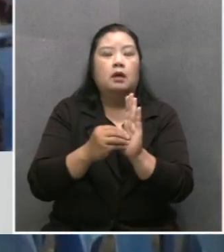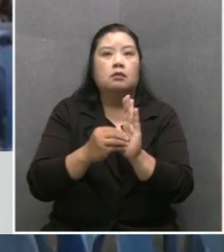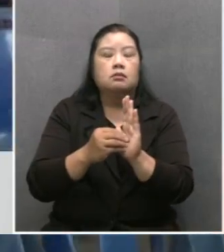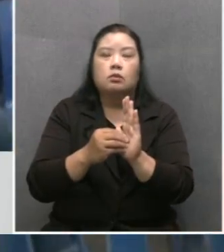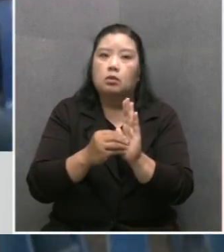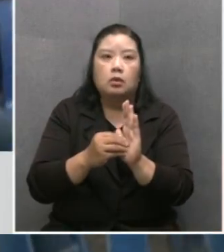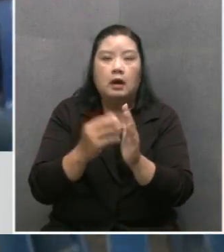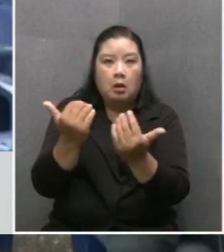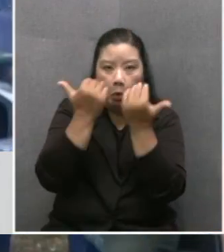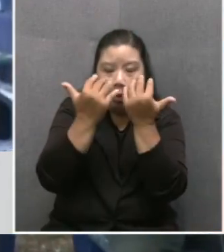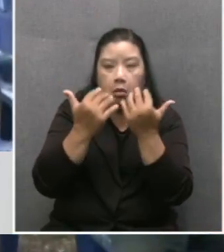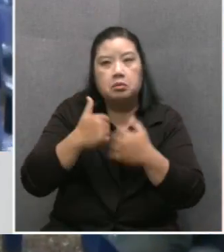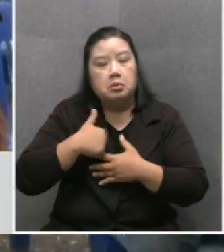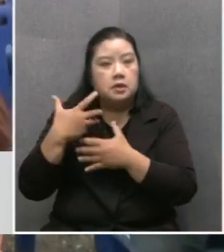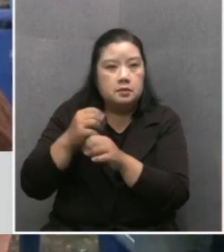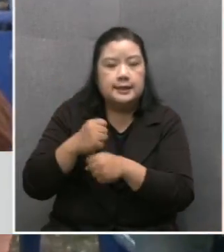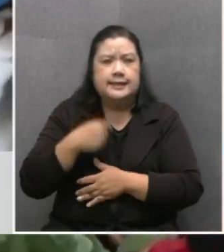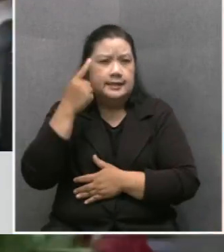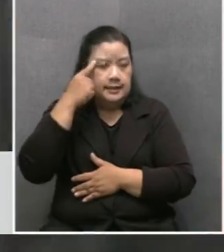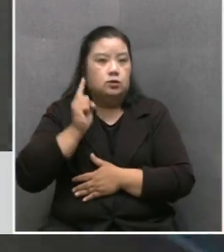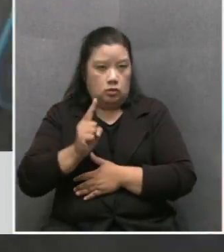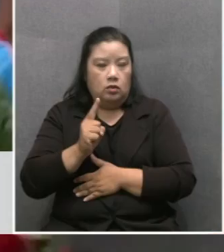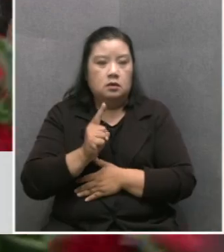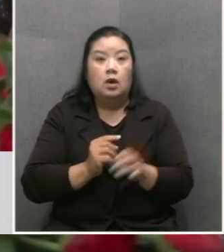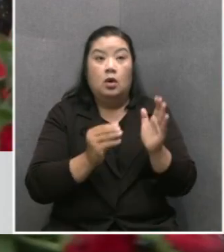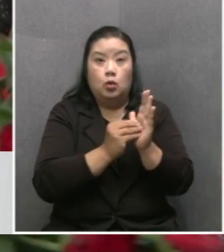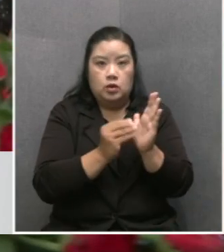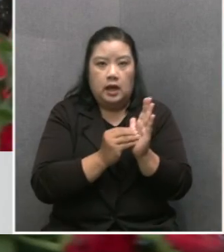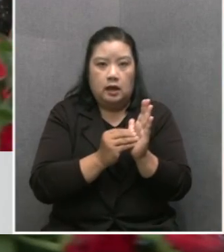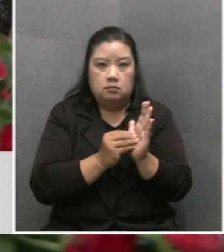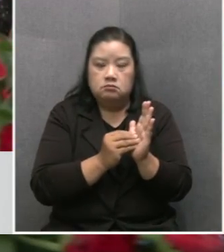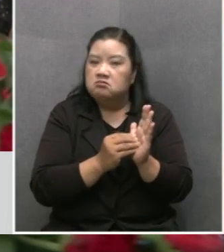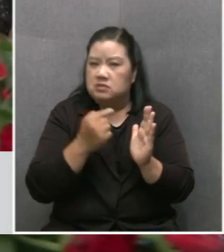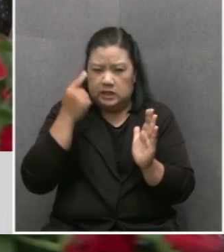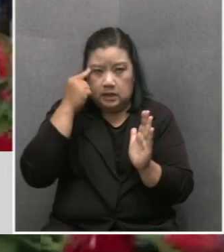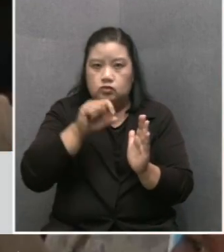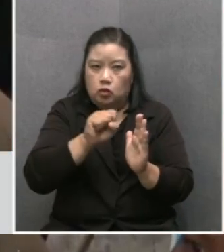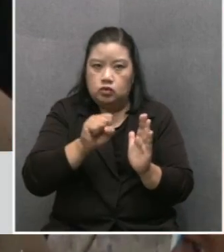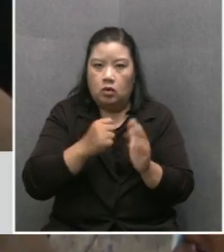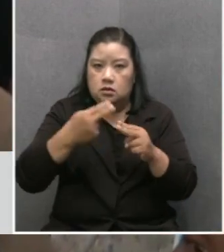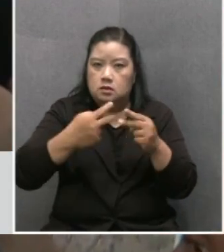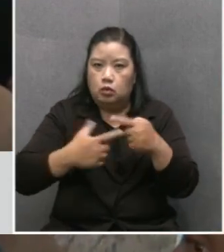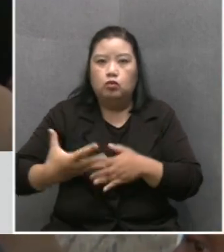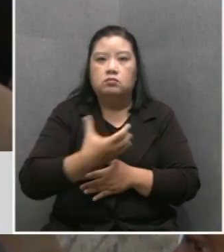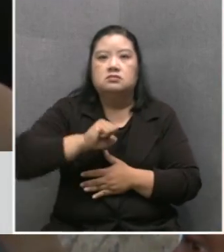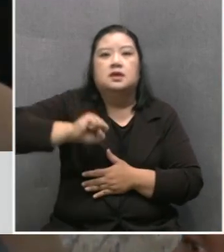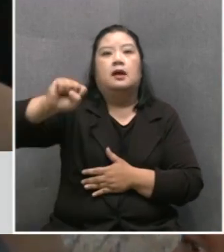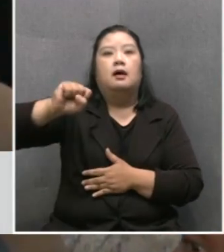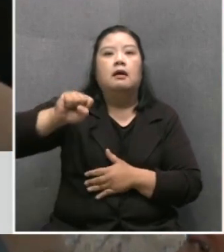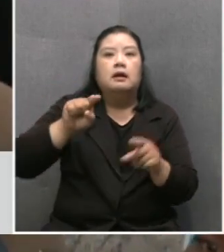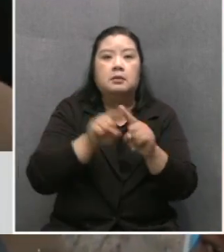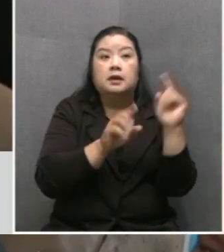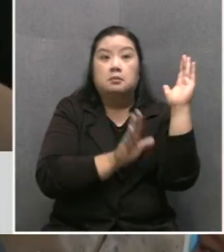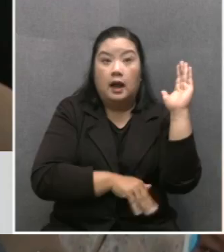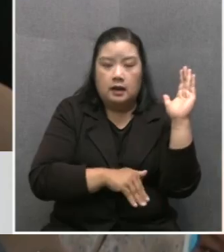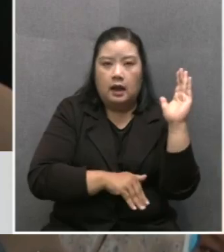งมั่นใจว่าจะสามารถชนะการเลือกตั้งในกรุงเทพกลับคืนมาได้เช่นเดียวกับพื้นที่ภาคใต้ที่มั่นใจว่าจะได้ส.ส.